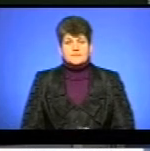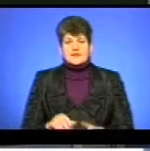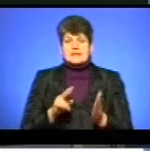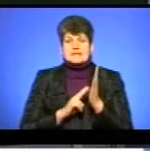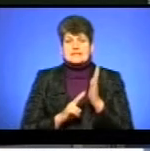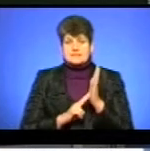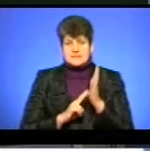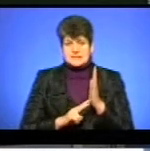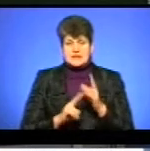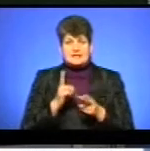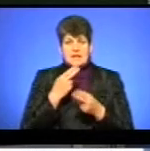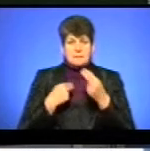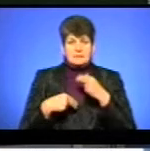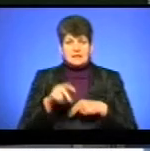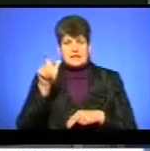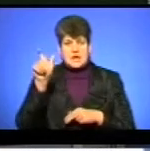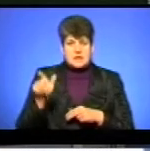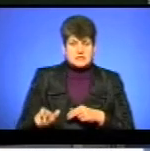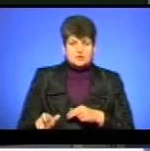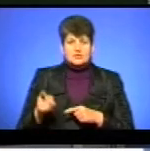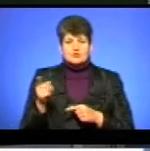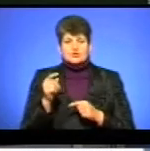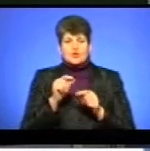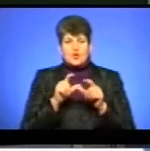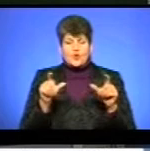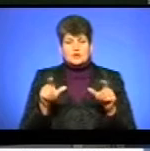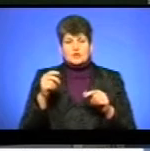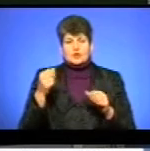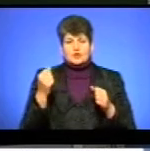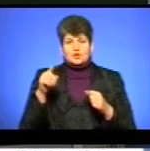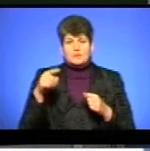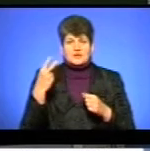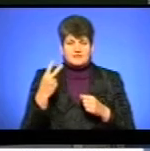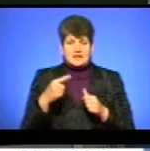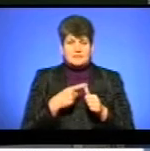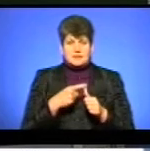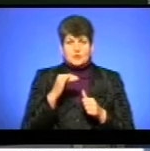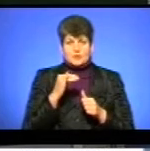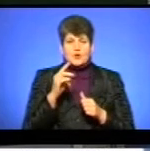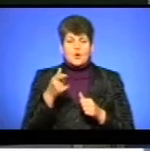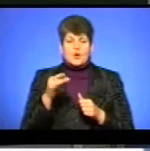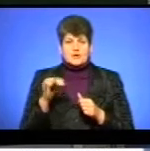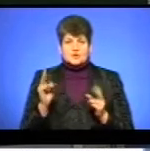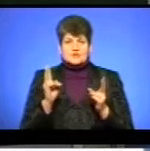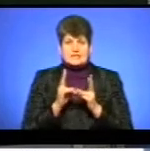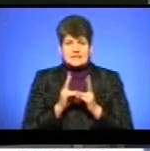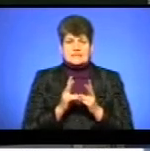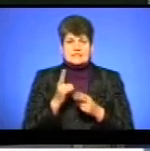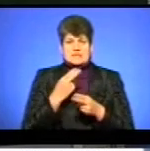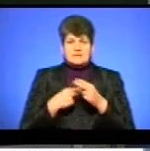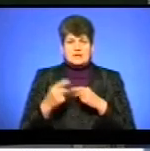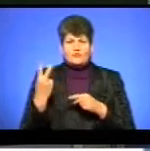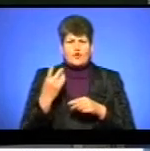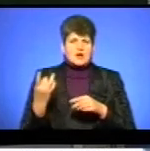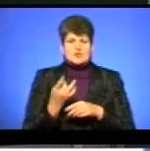70 гімнасток дитячо-юнацької спортивної школи номер 2 імені Юрія Гурайського зустрілись із гімнасткою, дворазовою бронзовою